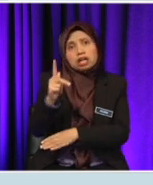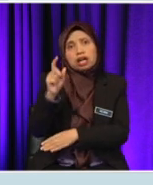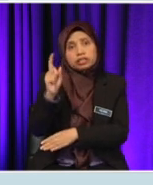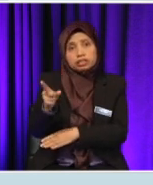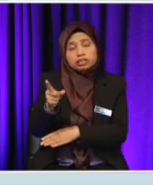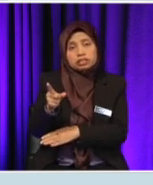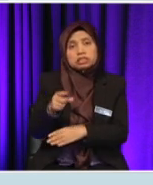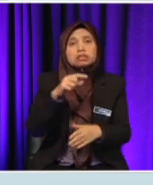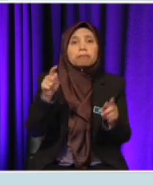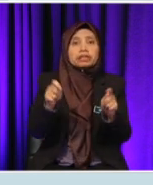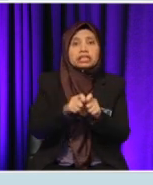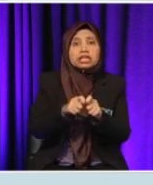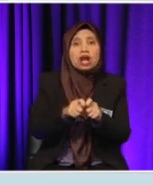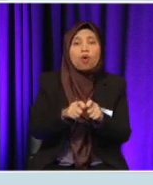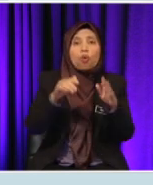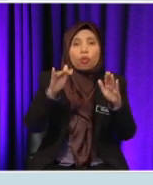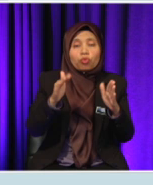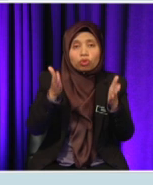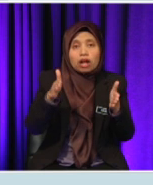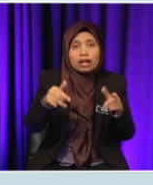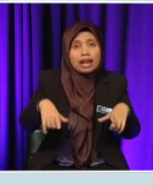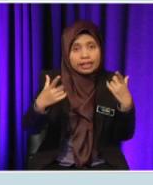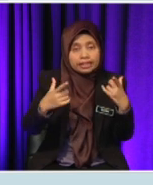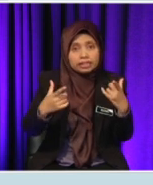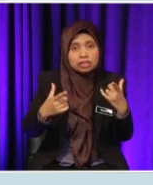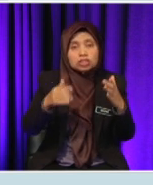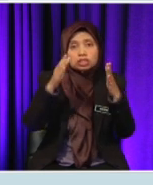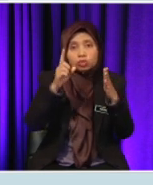penumpang yang lain seorang yang bertanggung jawab